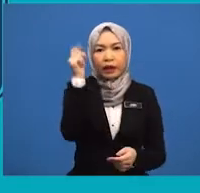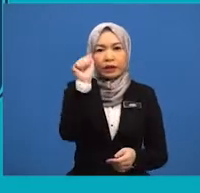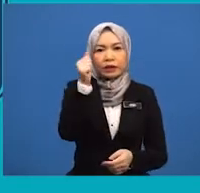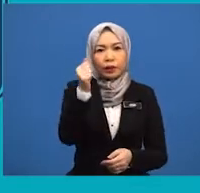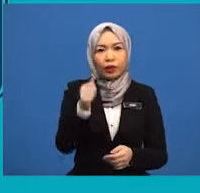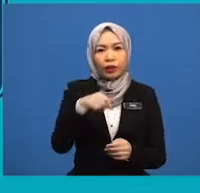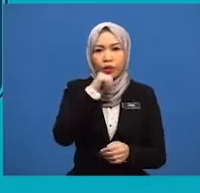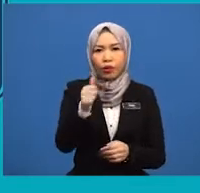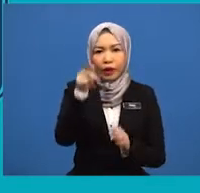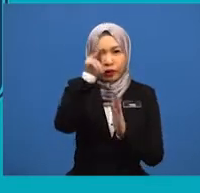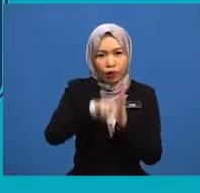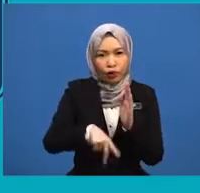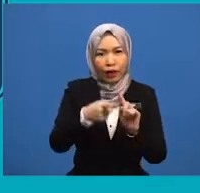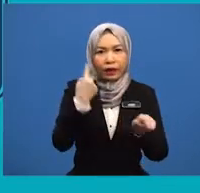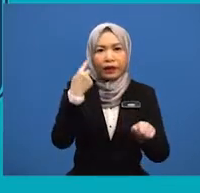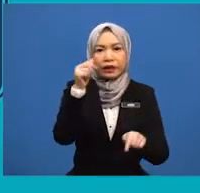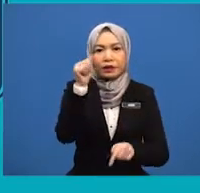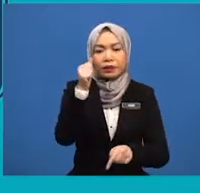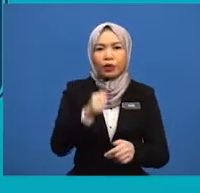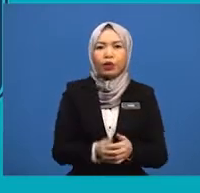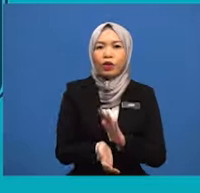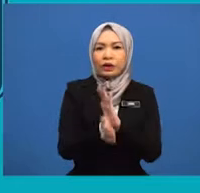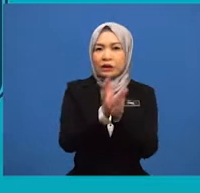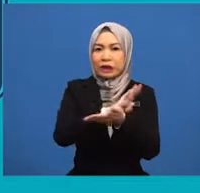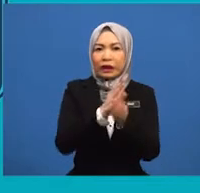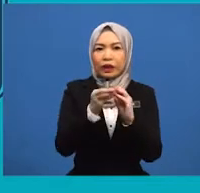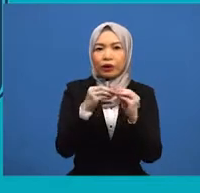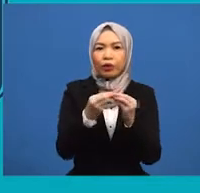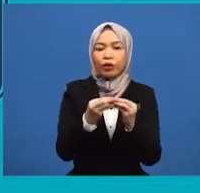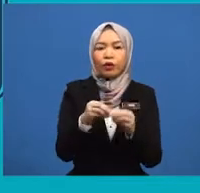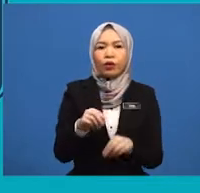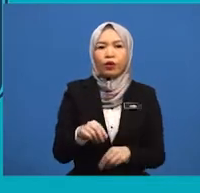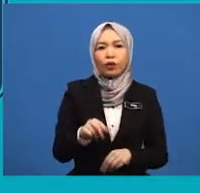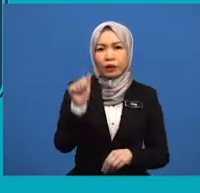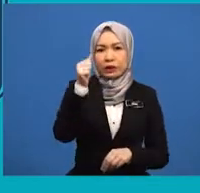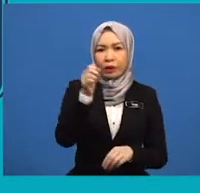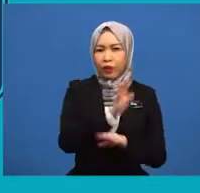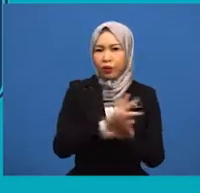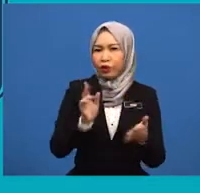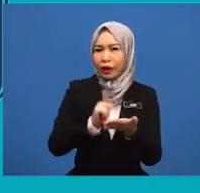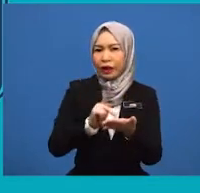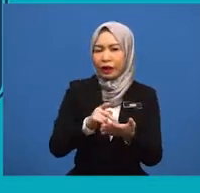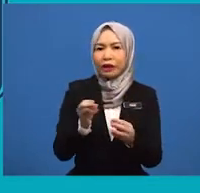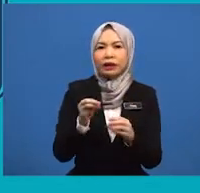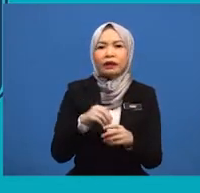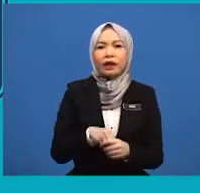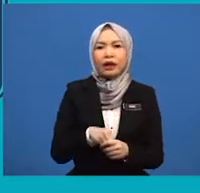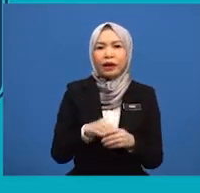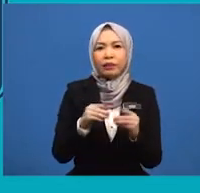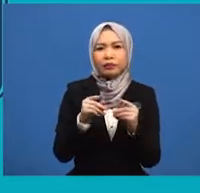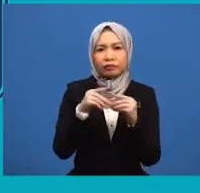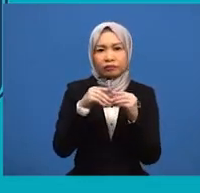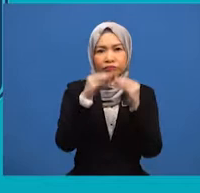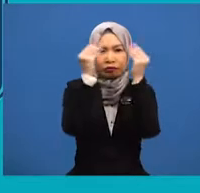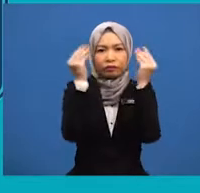kurang dari 10. Jadi, nombor 10 tidak dikira dalam jumlah. Betul